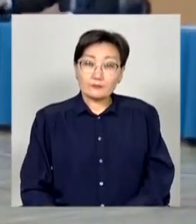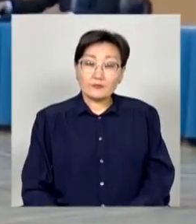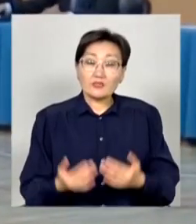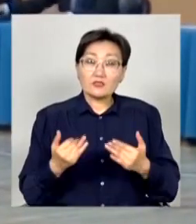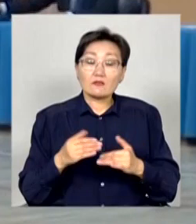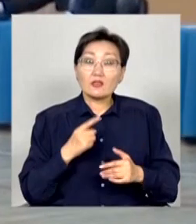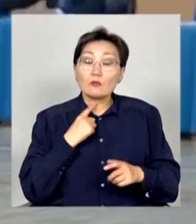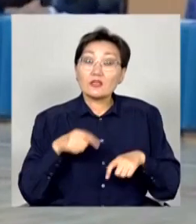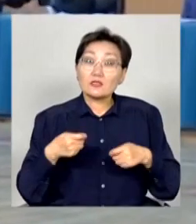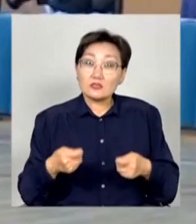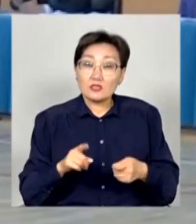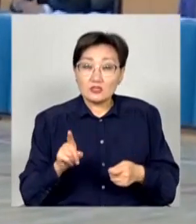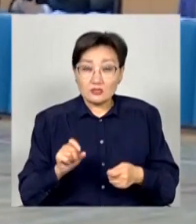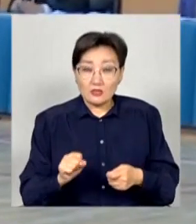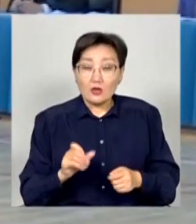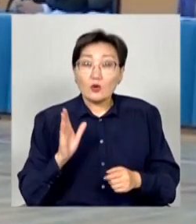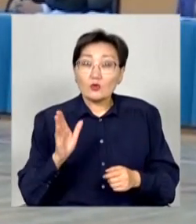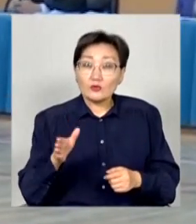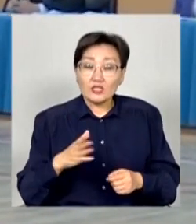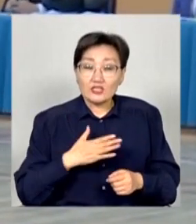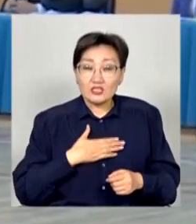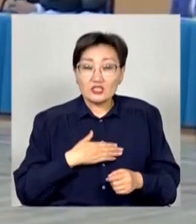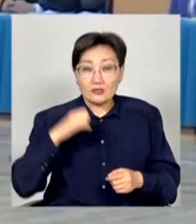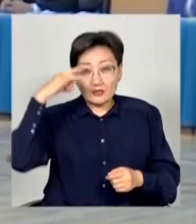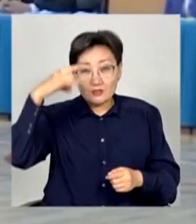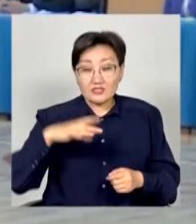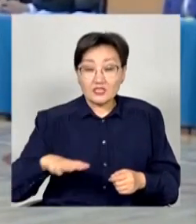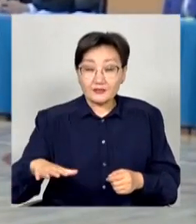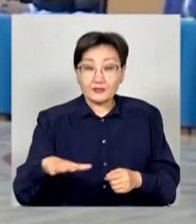Сегодня я проголосовал за будущее нашей страны.